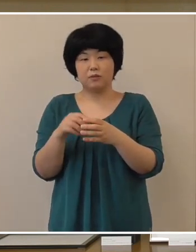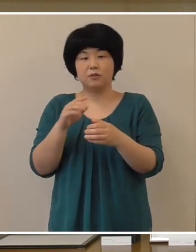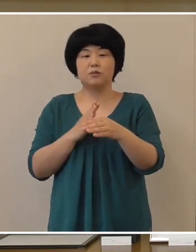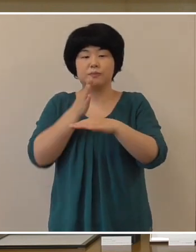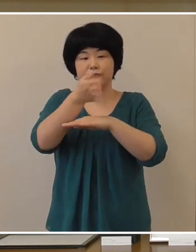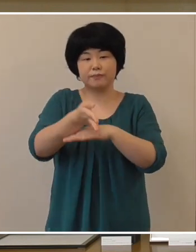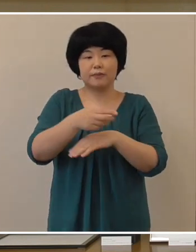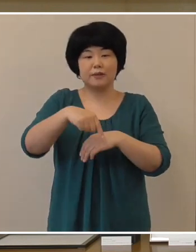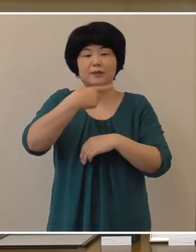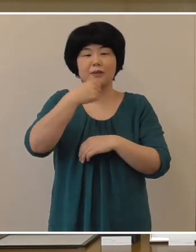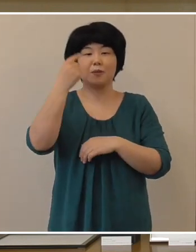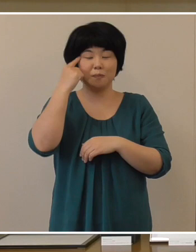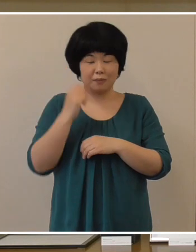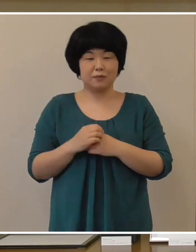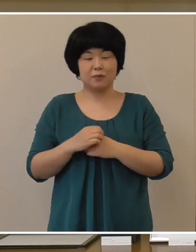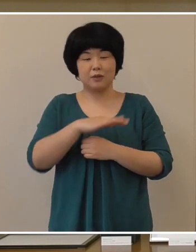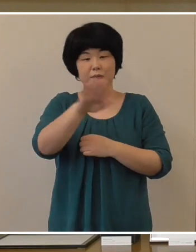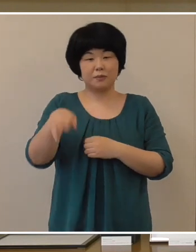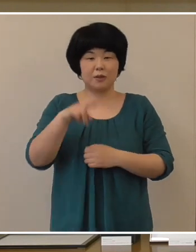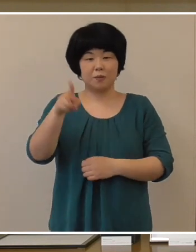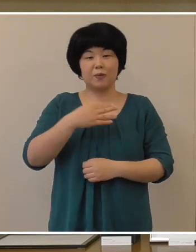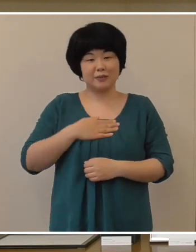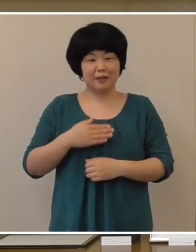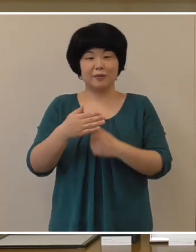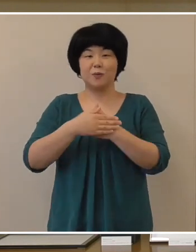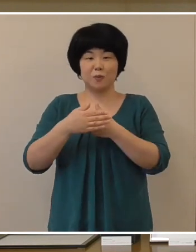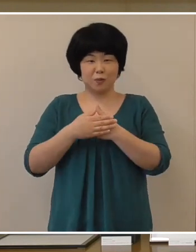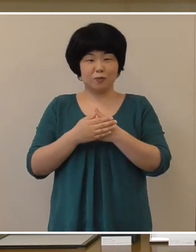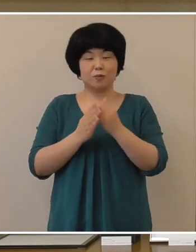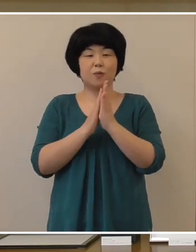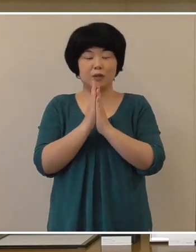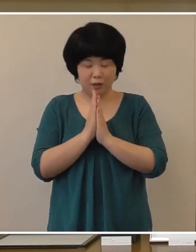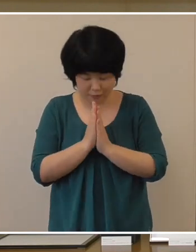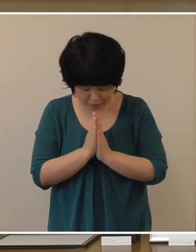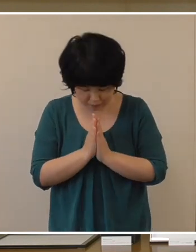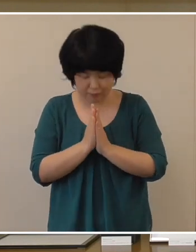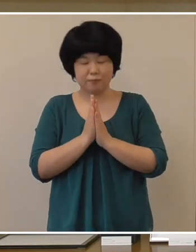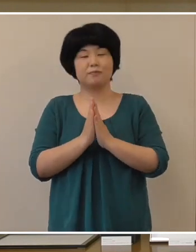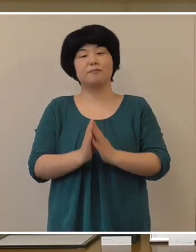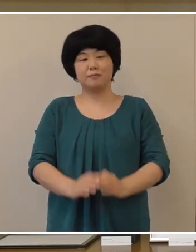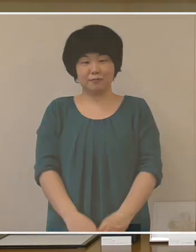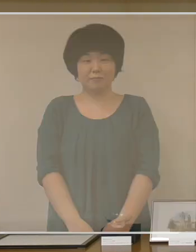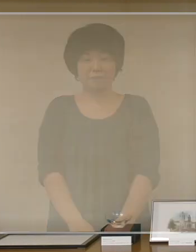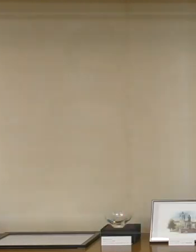思いますので、何卒皆様のご理解とご協力をお願い申し上げます。